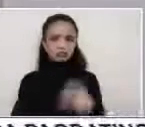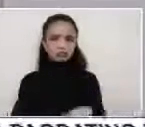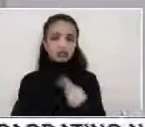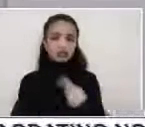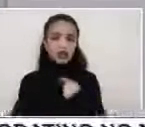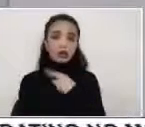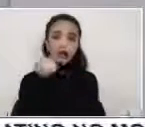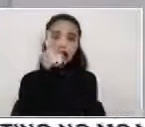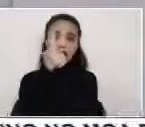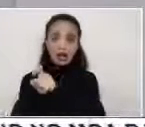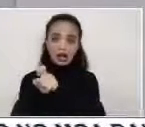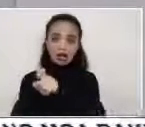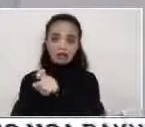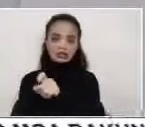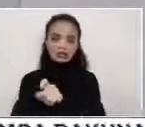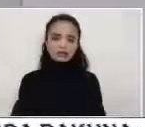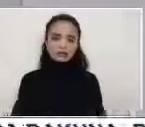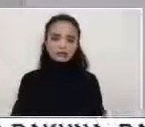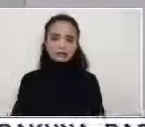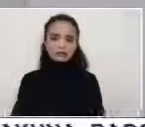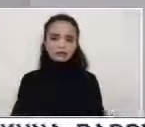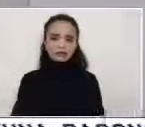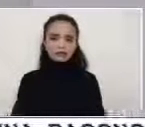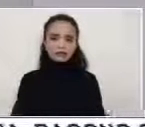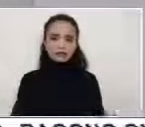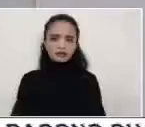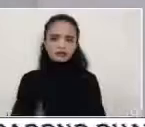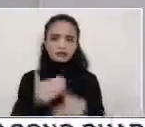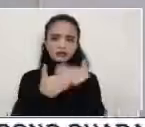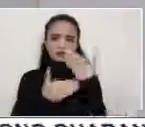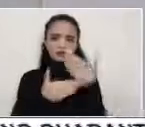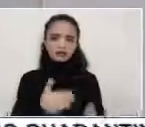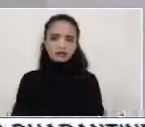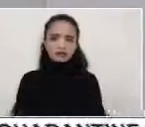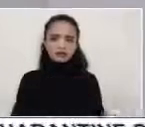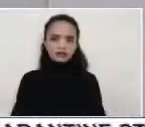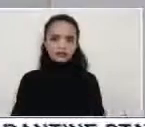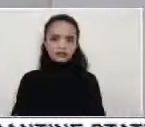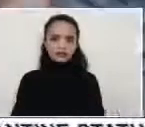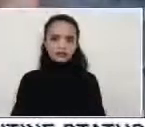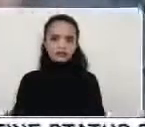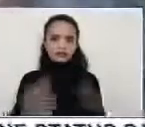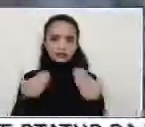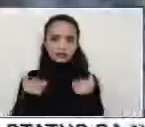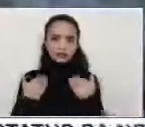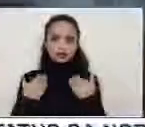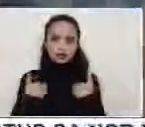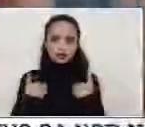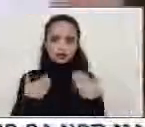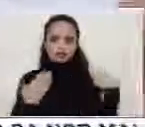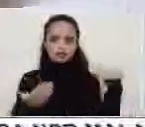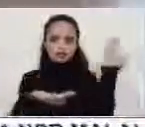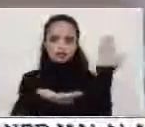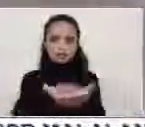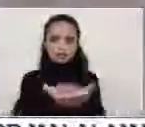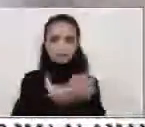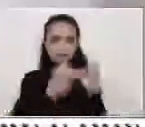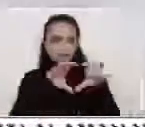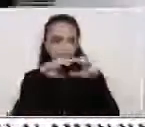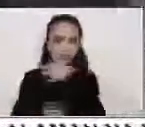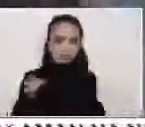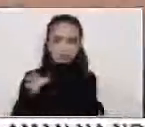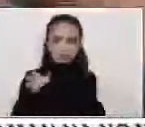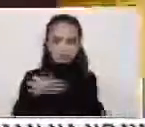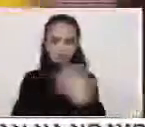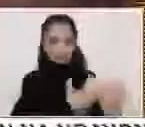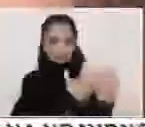nagkakalaga ng 13,600 pesos at marijuana na may street value ng 156 pesos. Naaharap ngayon ng mga suspect sa paglabag